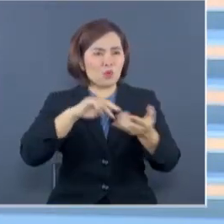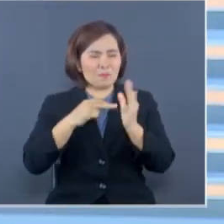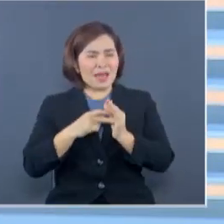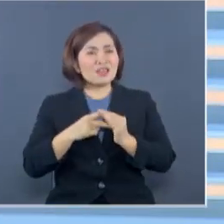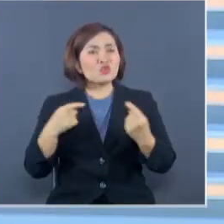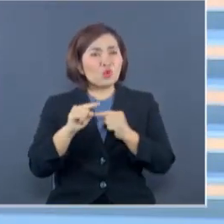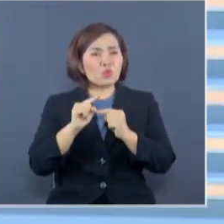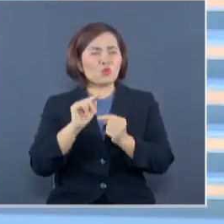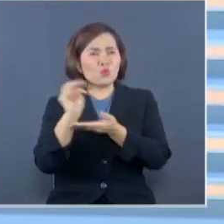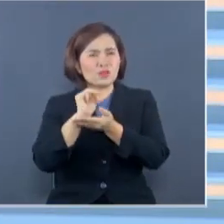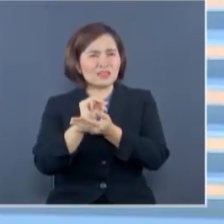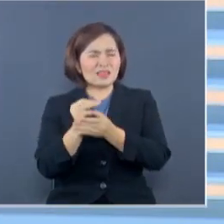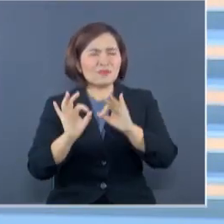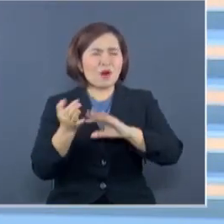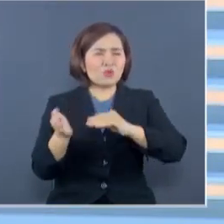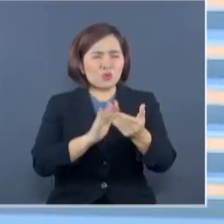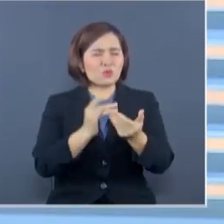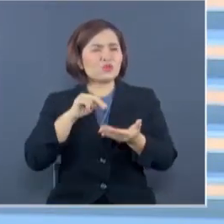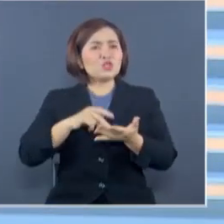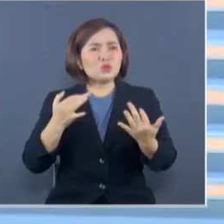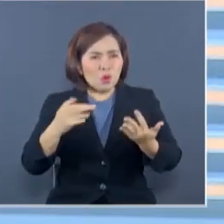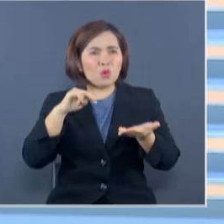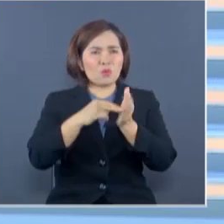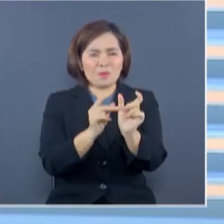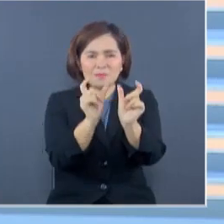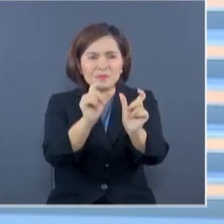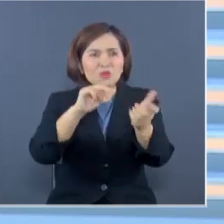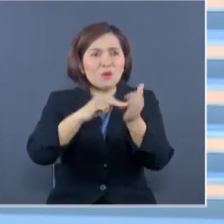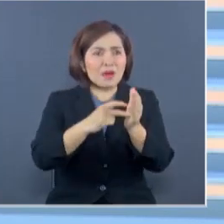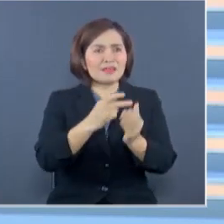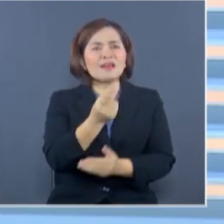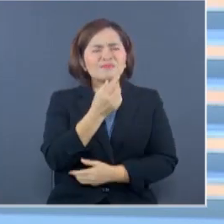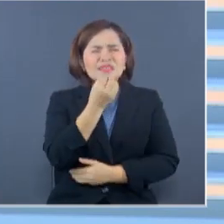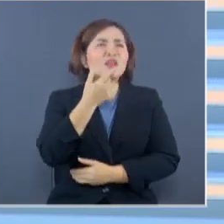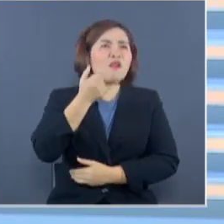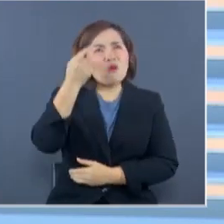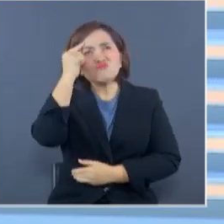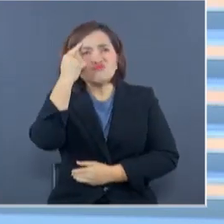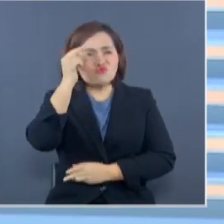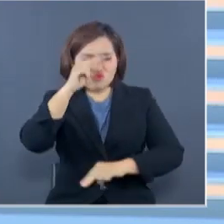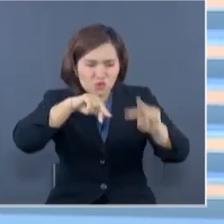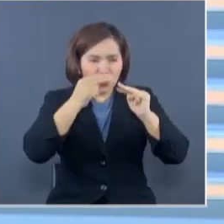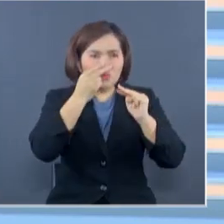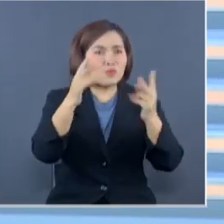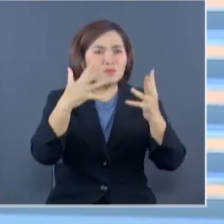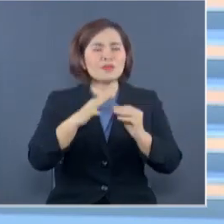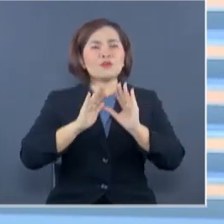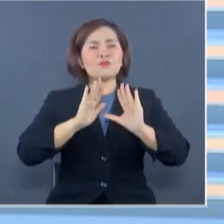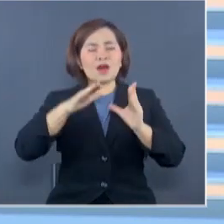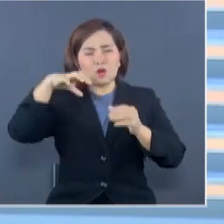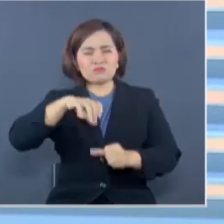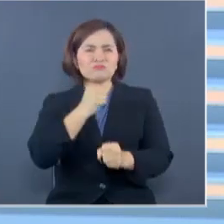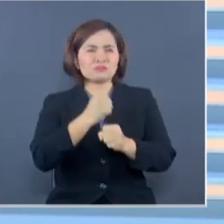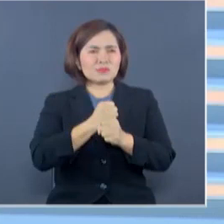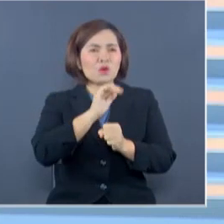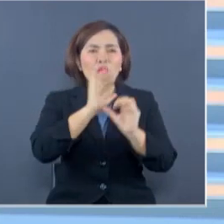อซึ่งอันนี้คุณผู้ชมก็ต้องบอกกันตามตรงว่าบางทีเนี่ยเราพี่น้องประชาชนบางทีไม่รู ้ ดังนั้นมันเป็นหน้าที่ของทางเจ้าหน้าที่เราต้องฝาก